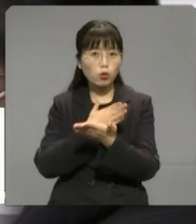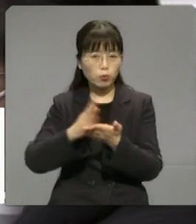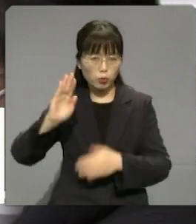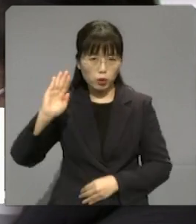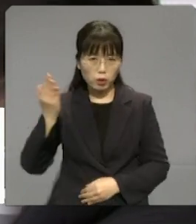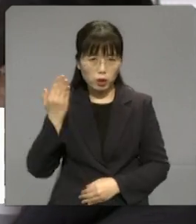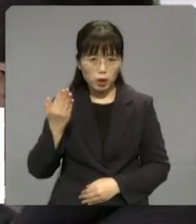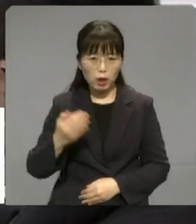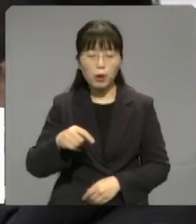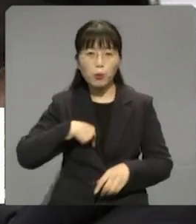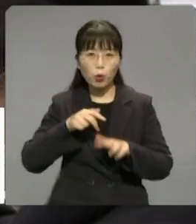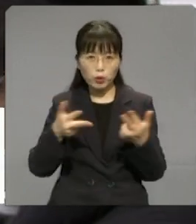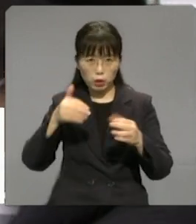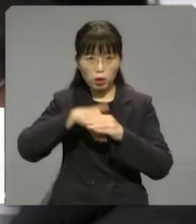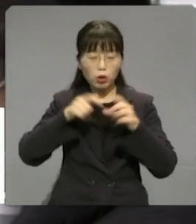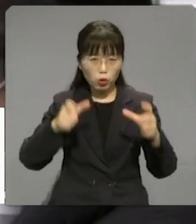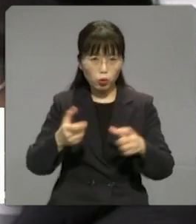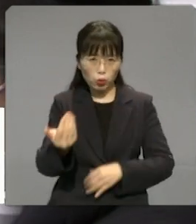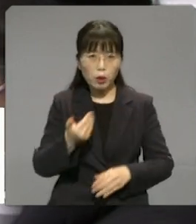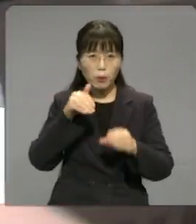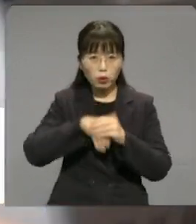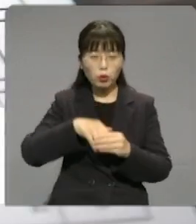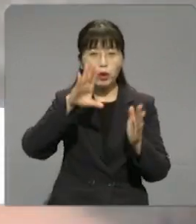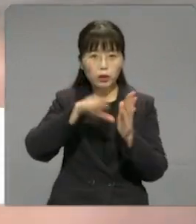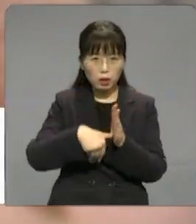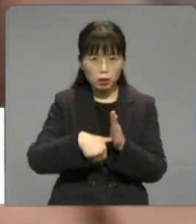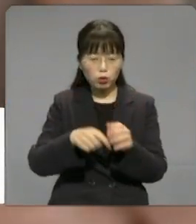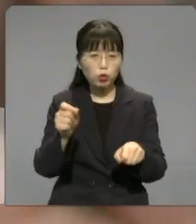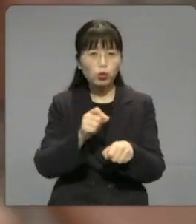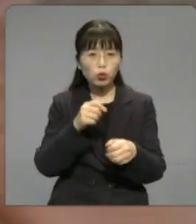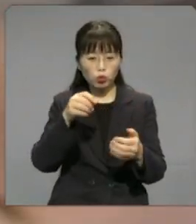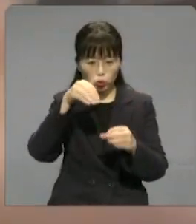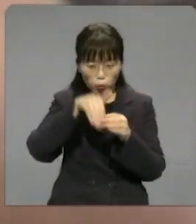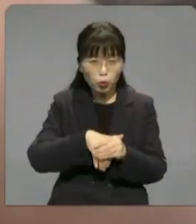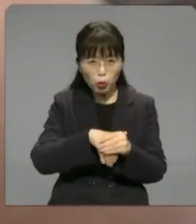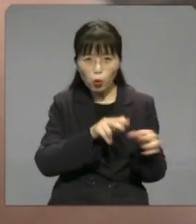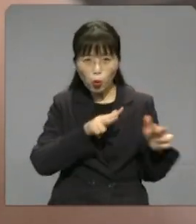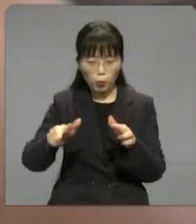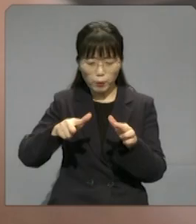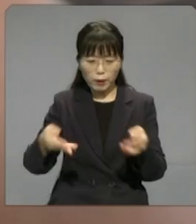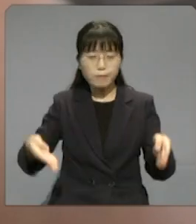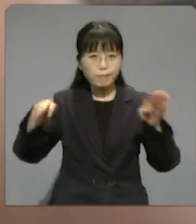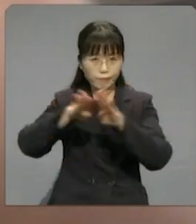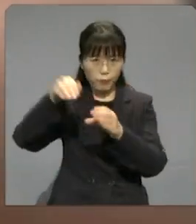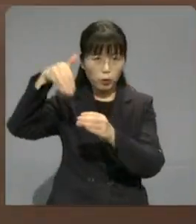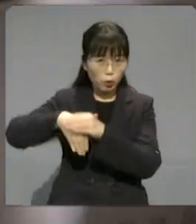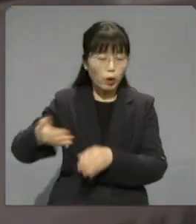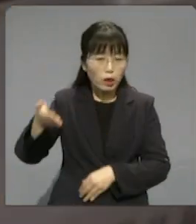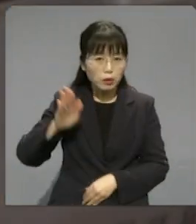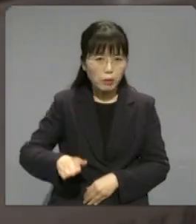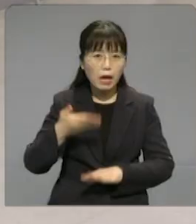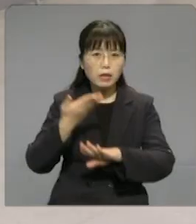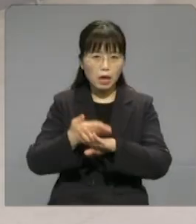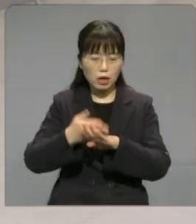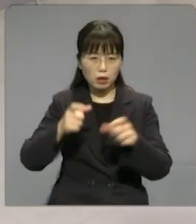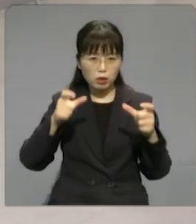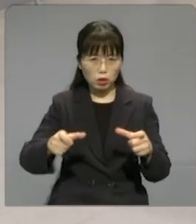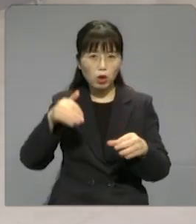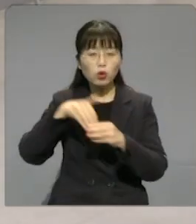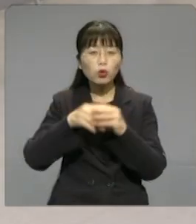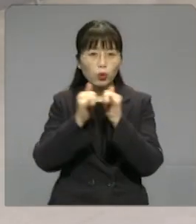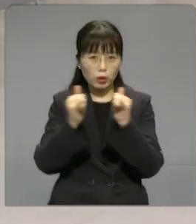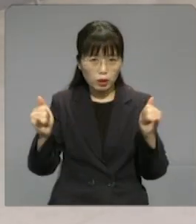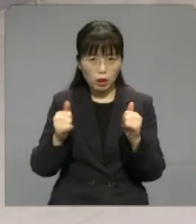구분되는데요. 자신의 선거구에서 사전투표를 하는 경우 투표지를 바로 투표안에 넣으면 되지만 다른 지역의